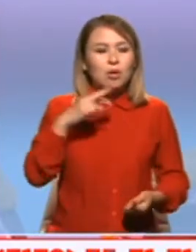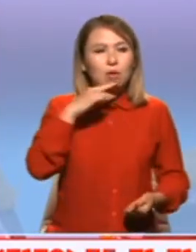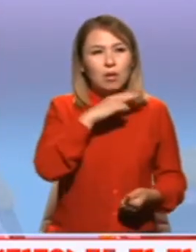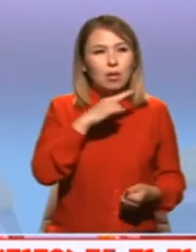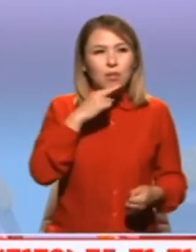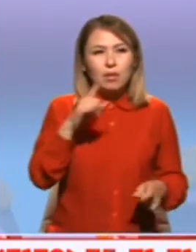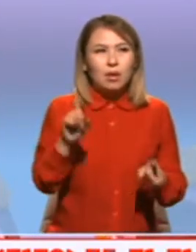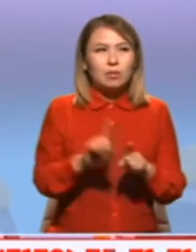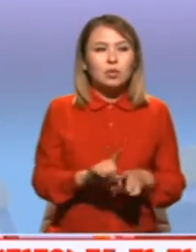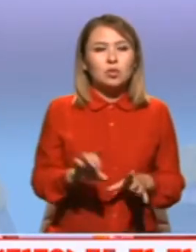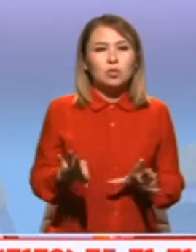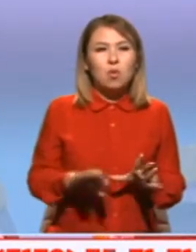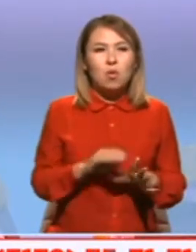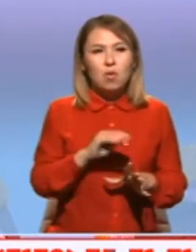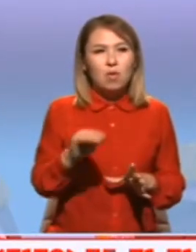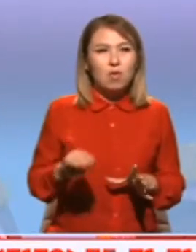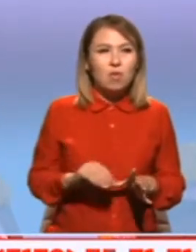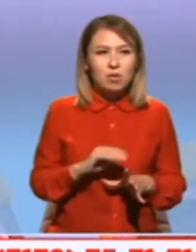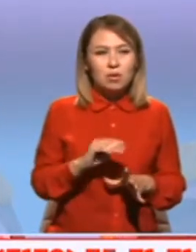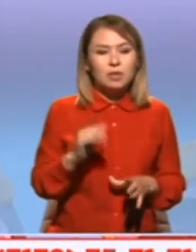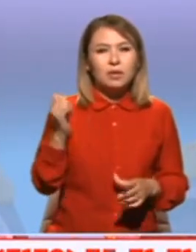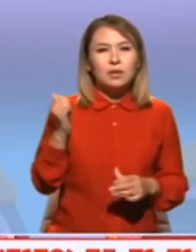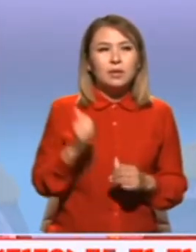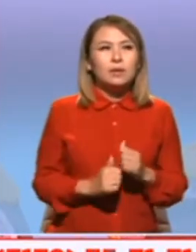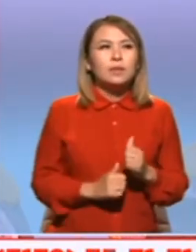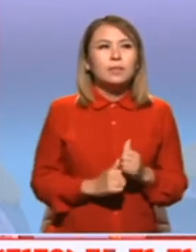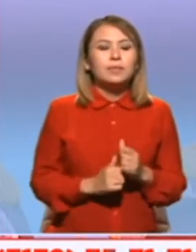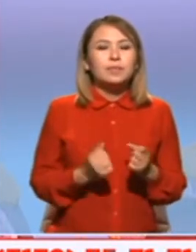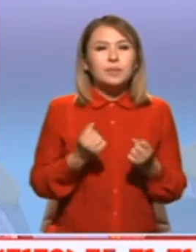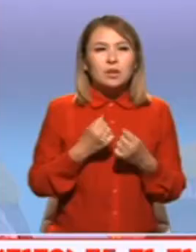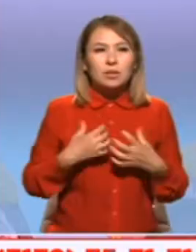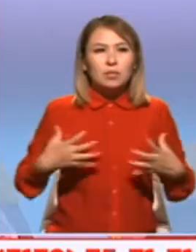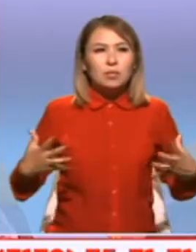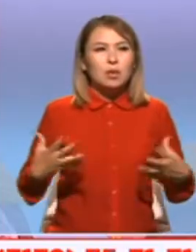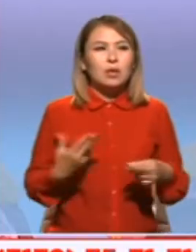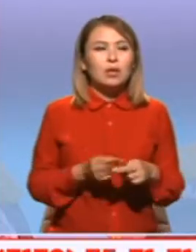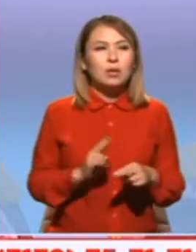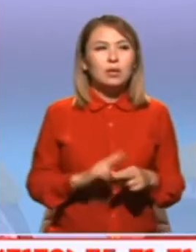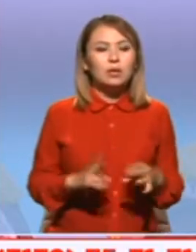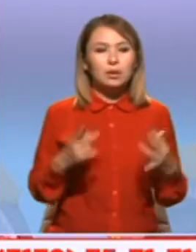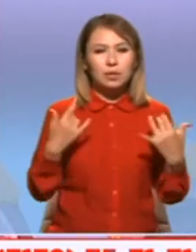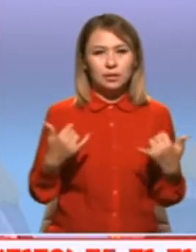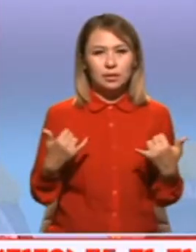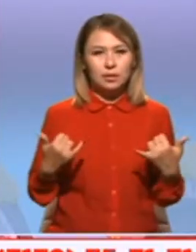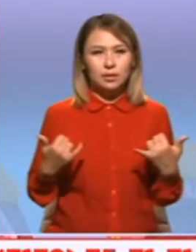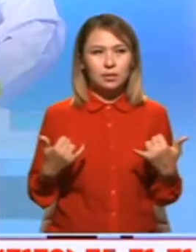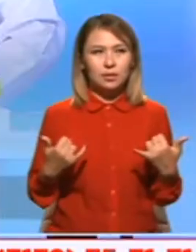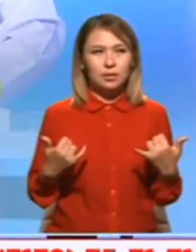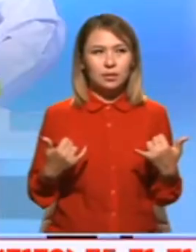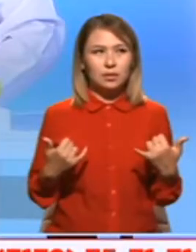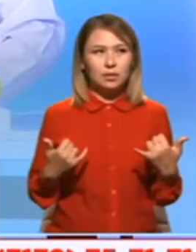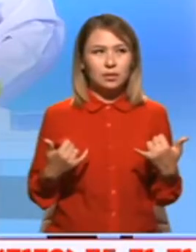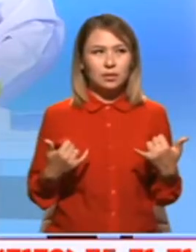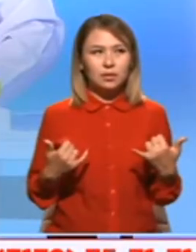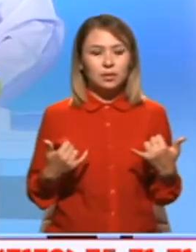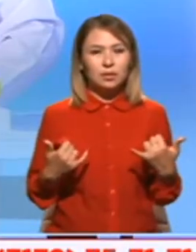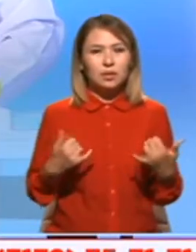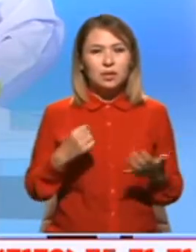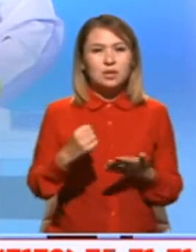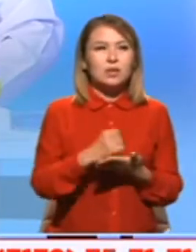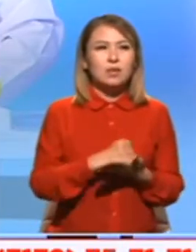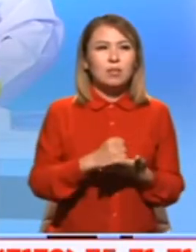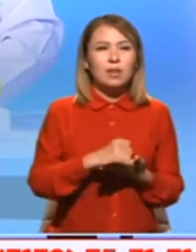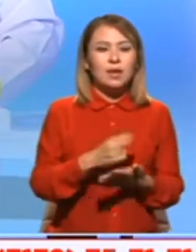тұзбен улап жатсыз, әр тінді ісіндіріп жатсыз. Ол сізге қазір қордағы күш бар сізде, запаста